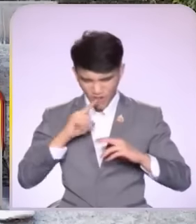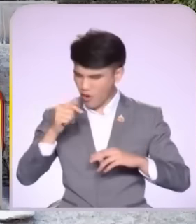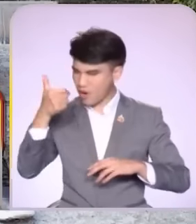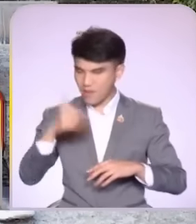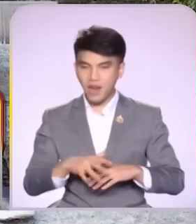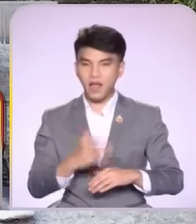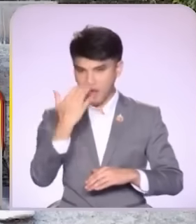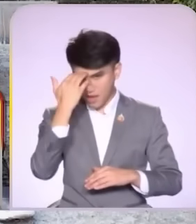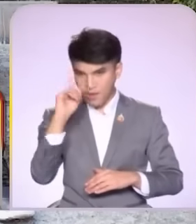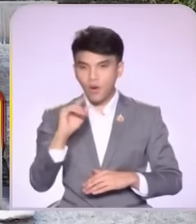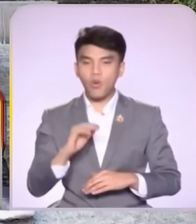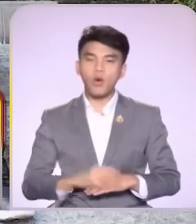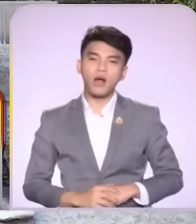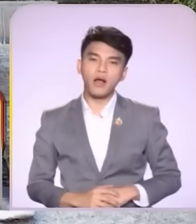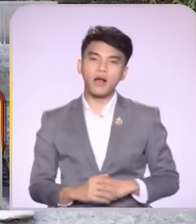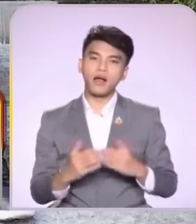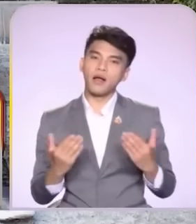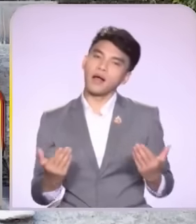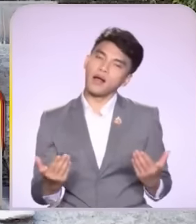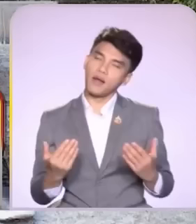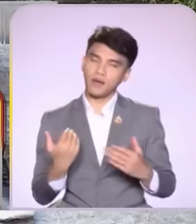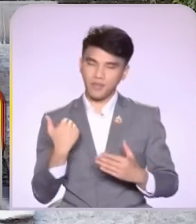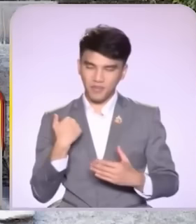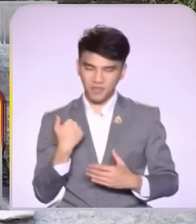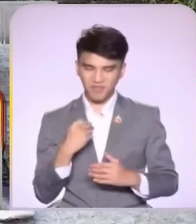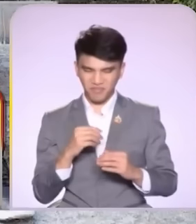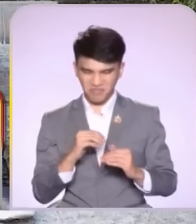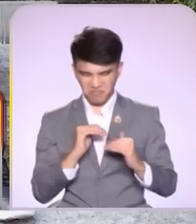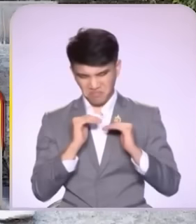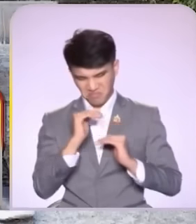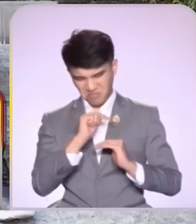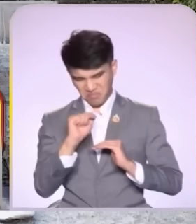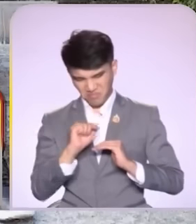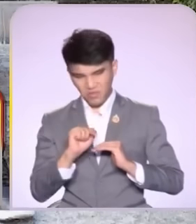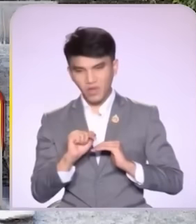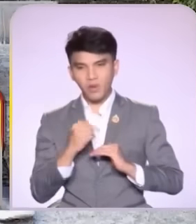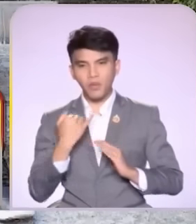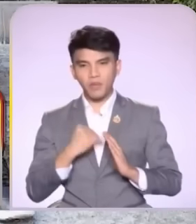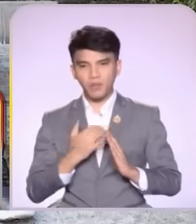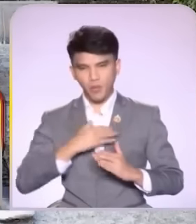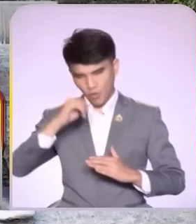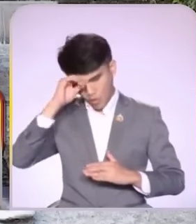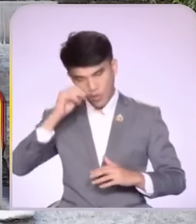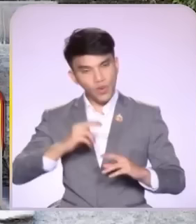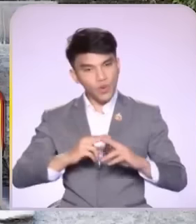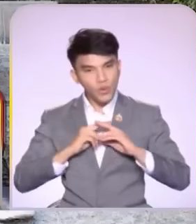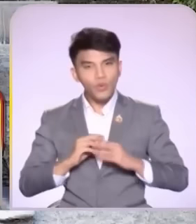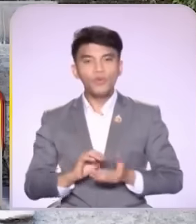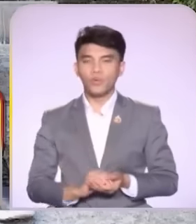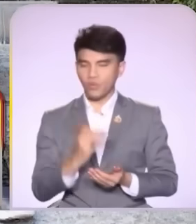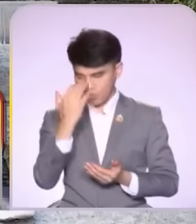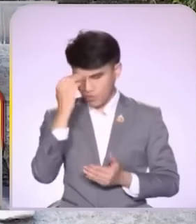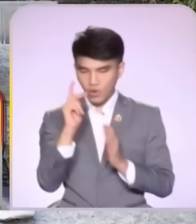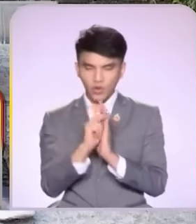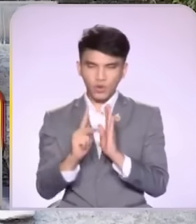เขาได้เพราะเขาสร้างเงื่อนไขไวรัสกลุ่มมากแต่บอกได้เลยเขาไม่ผิดผมมันโง่เองธุรกิจที่ไม่ผิ